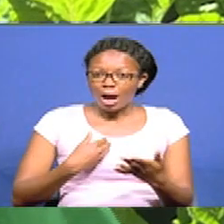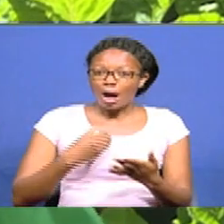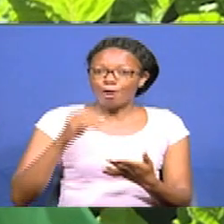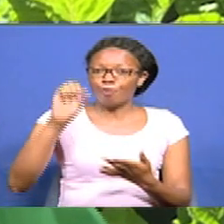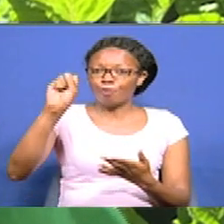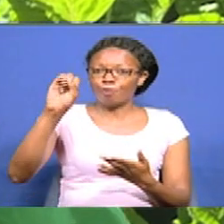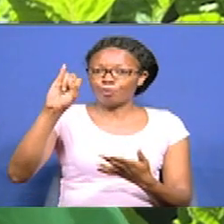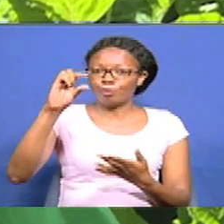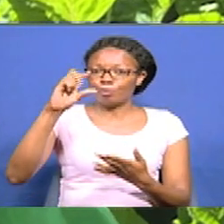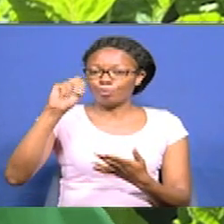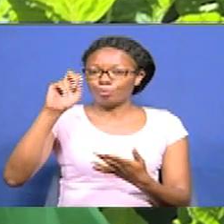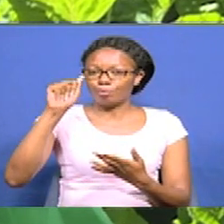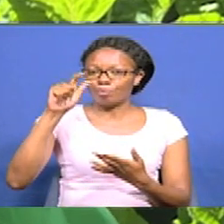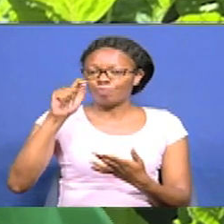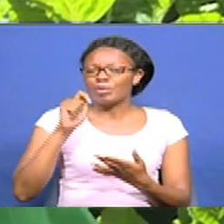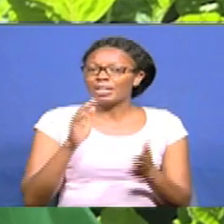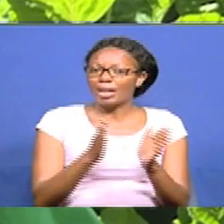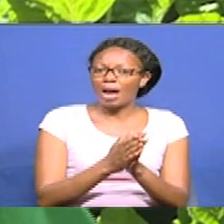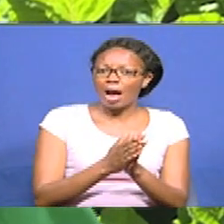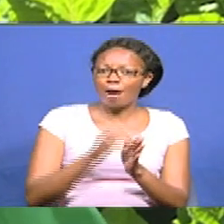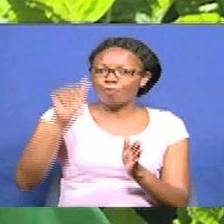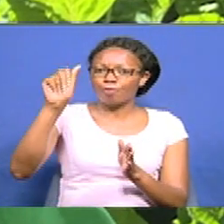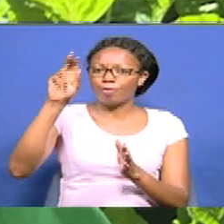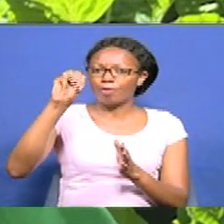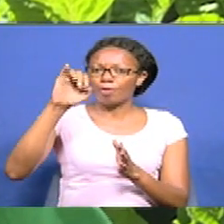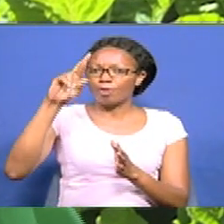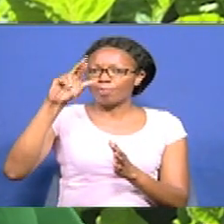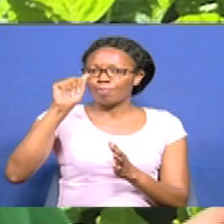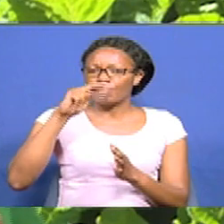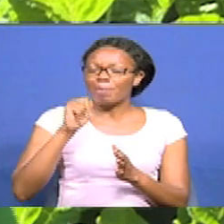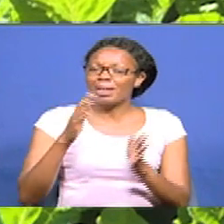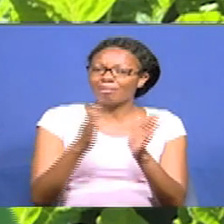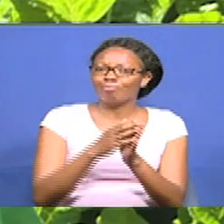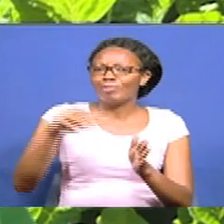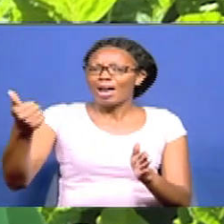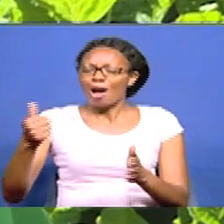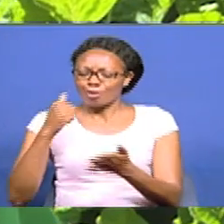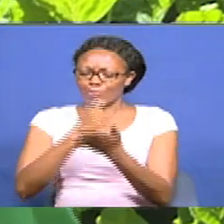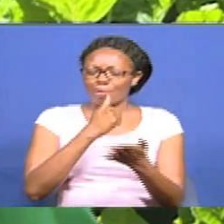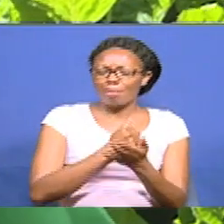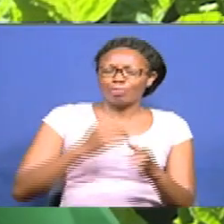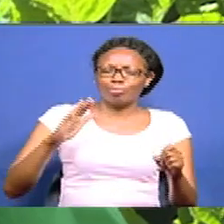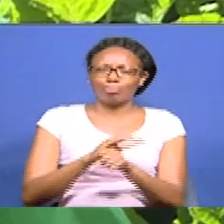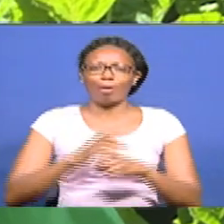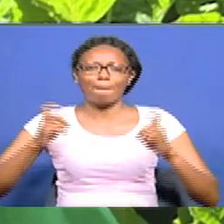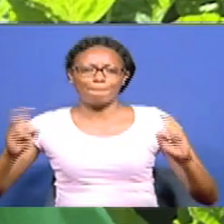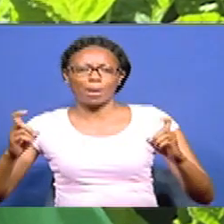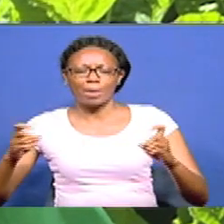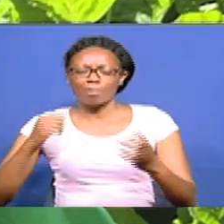Syngenta, Amilan, Copart, hizi kampuni kubwa kubwa huwa wanakuja na mbegu zao, wanaleta